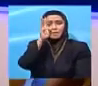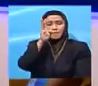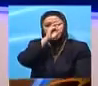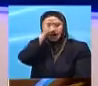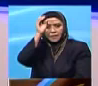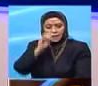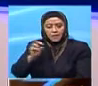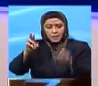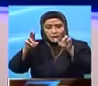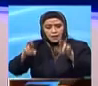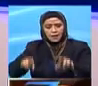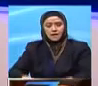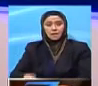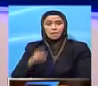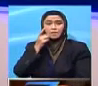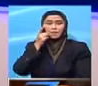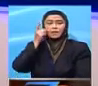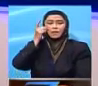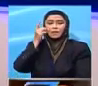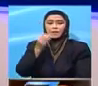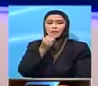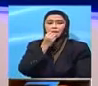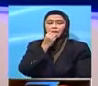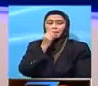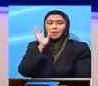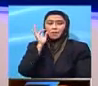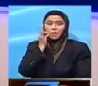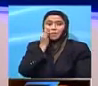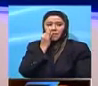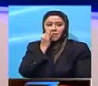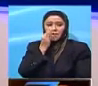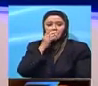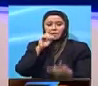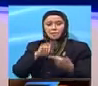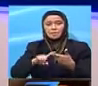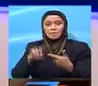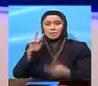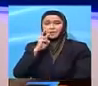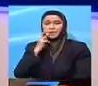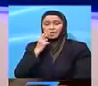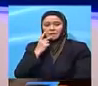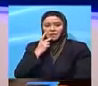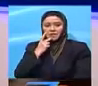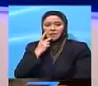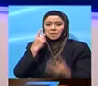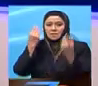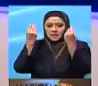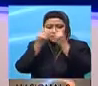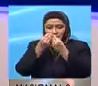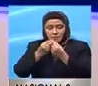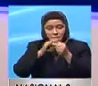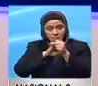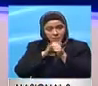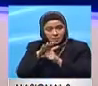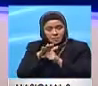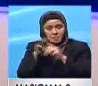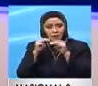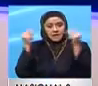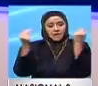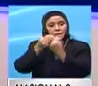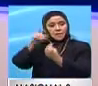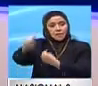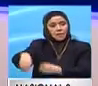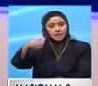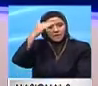dewasa negara ini memakan buah-buahan dan sayur-sayuran pada kadar mencukupi. Dan masyarakat perlu mengetahui bahawa lebih